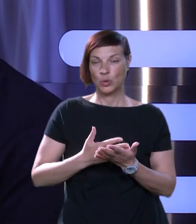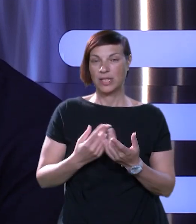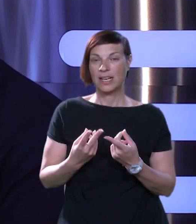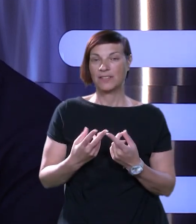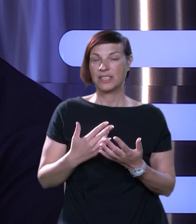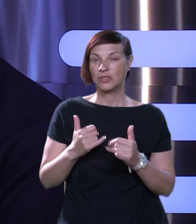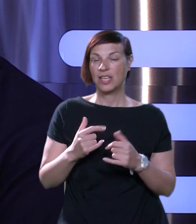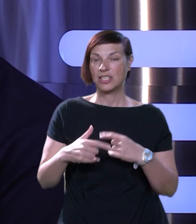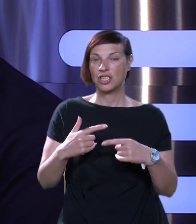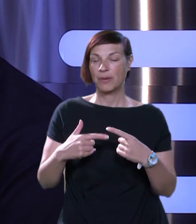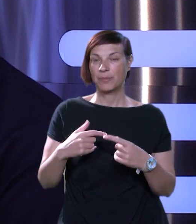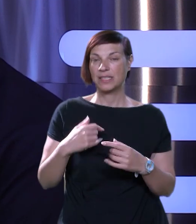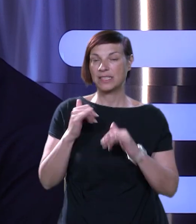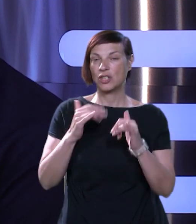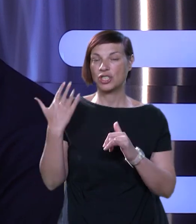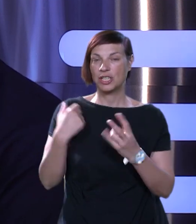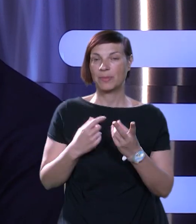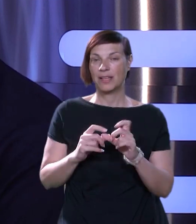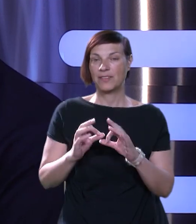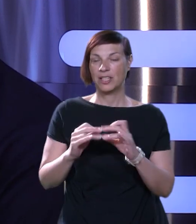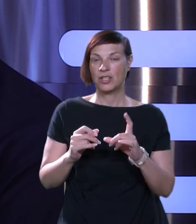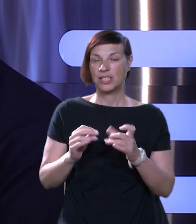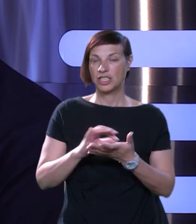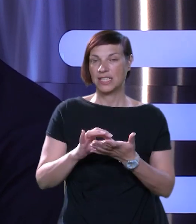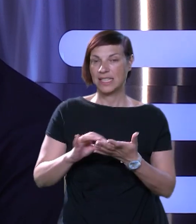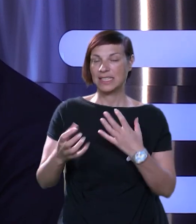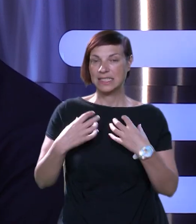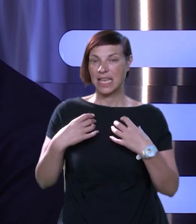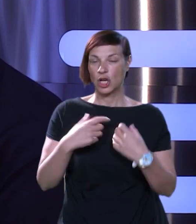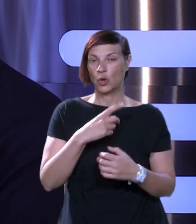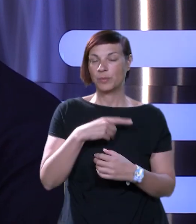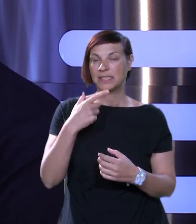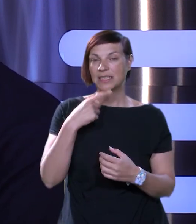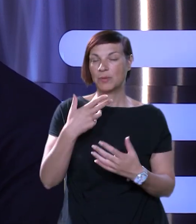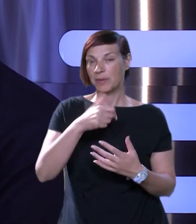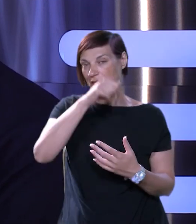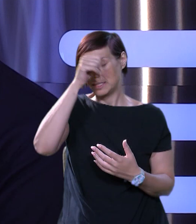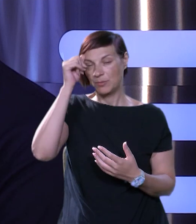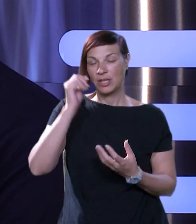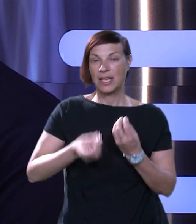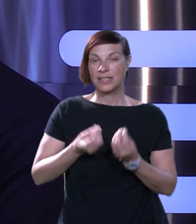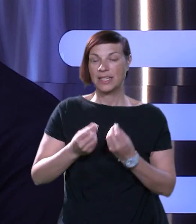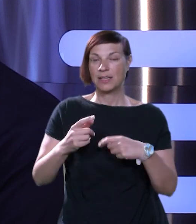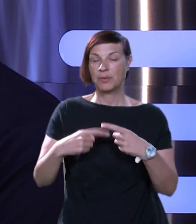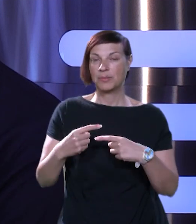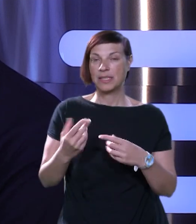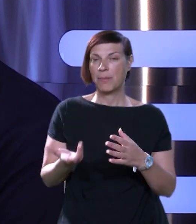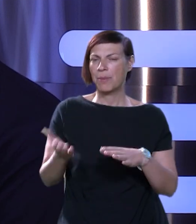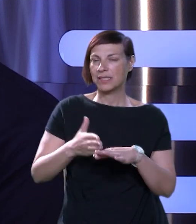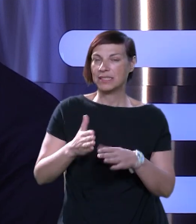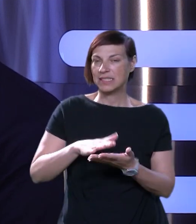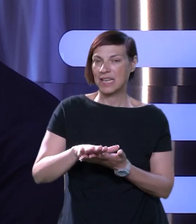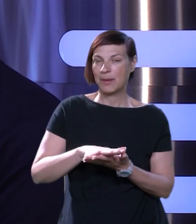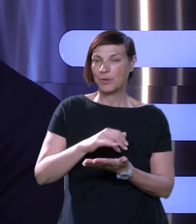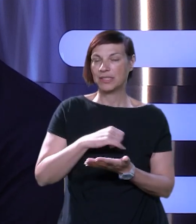Dubrovačke televizije. U današnjoj emisiji gošća je bila Nina Violić, redateljica, glumica. Spomenuli smo i ljetne igre i promociju filma Baci se na